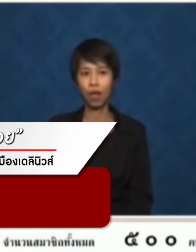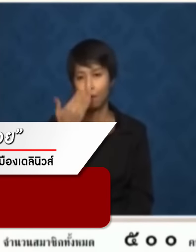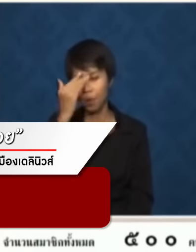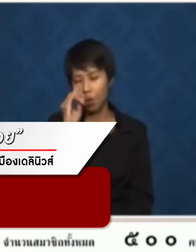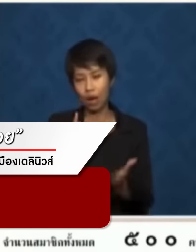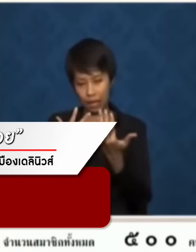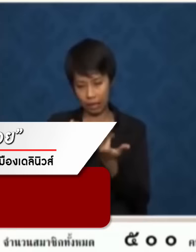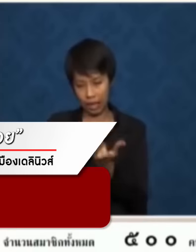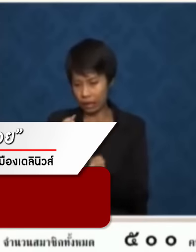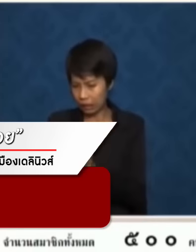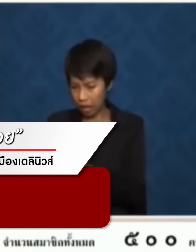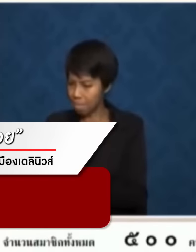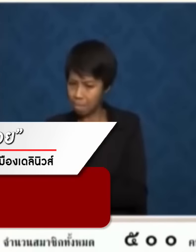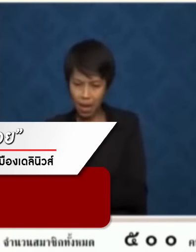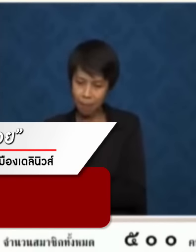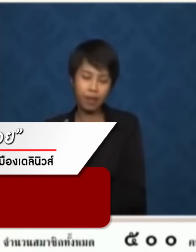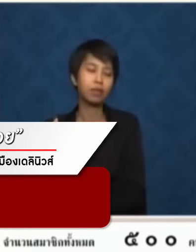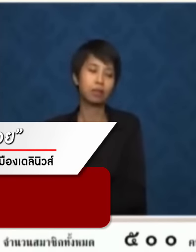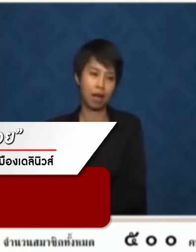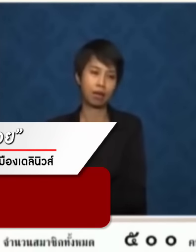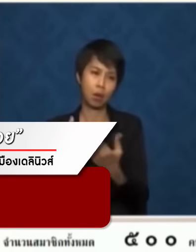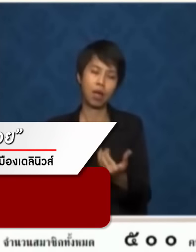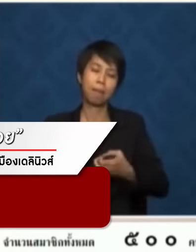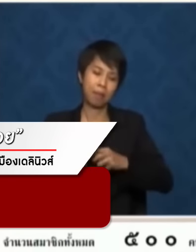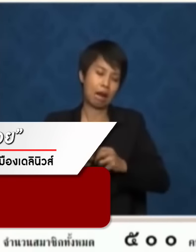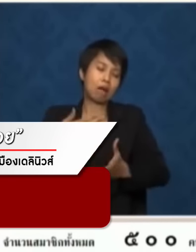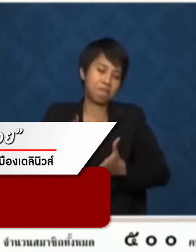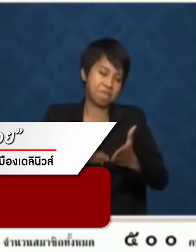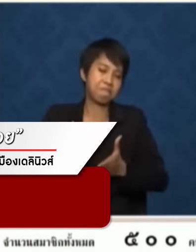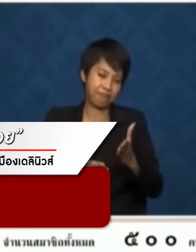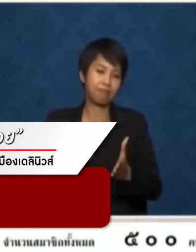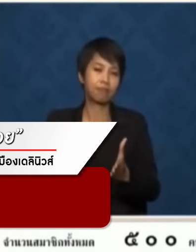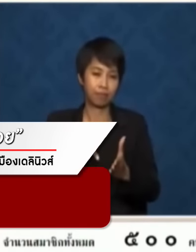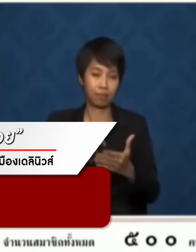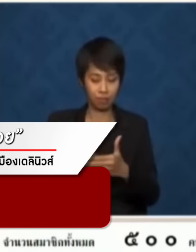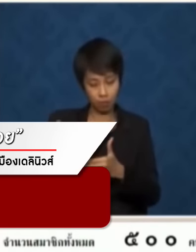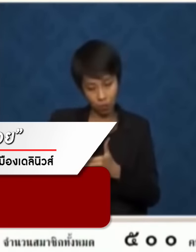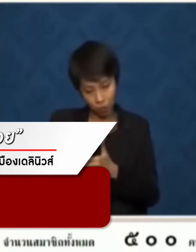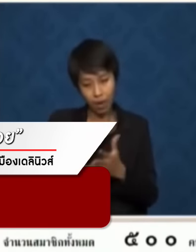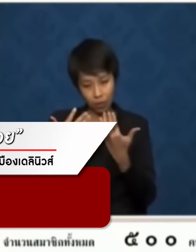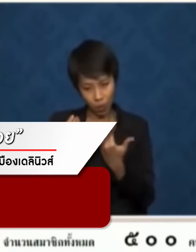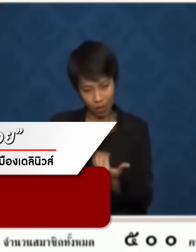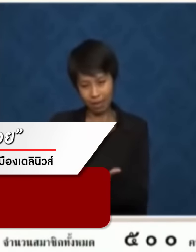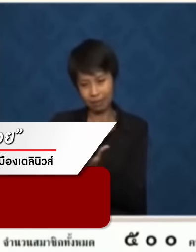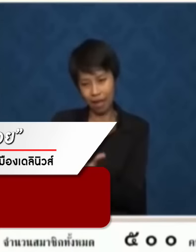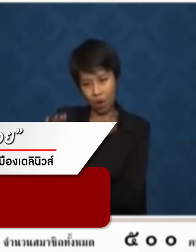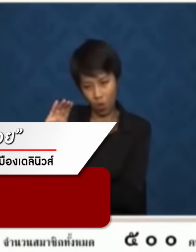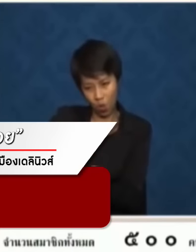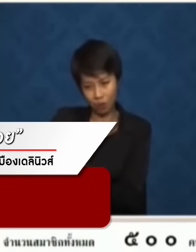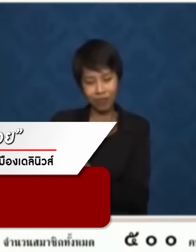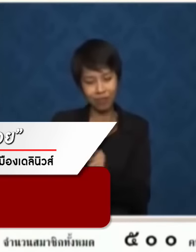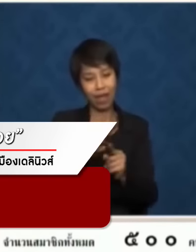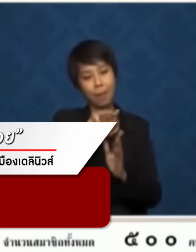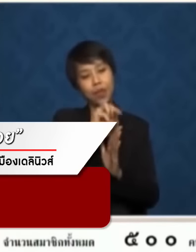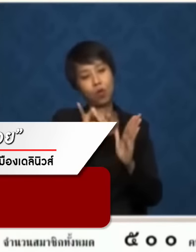าไอ้โครงการดิจิตอลโวลเล็ตเนี่ยมันต้องใช้ทั้งงบปี67 68งบปี68ก็ประมาณ